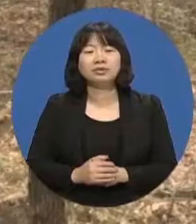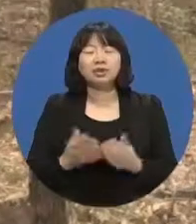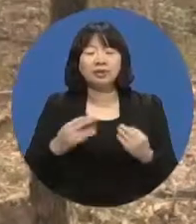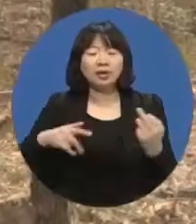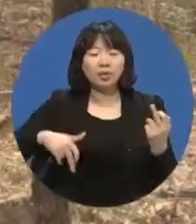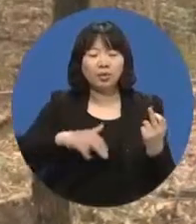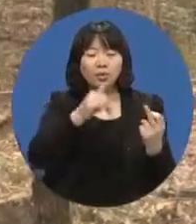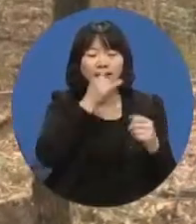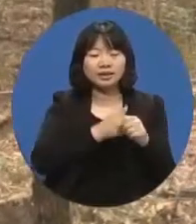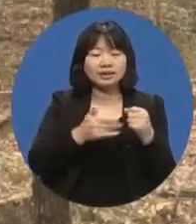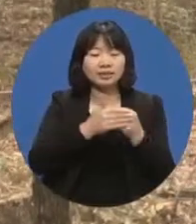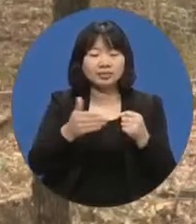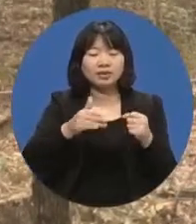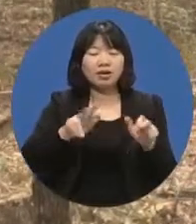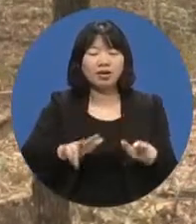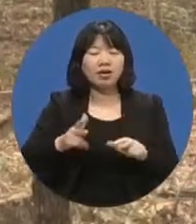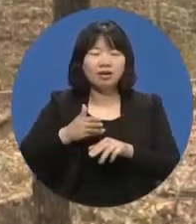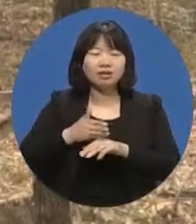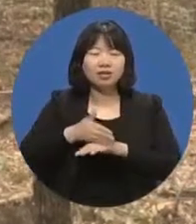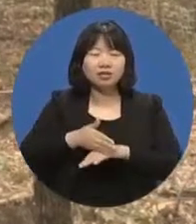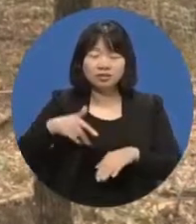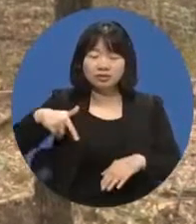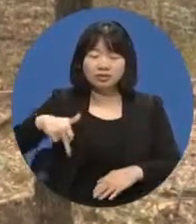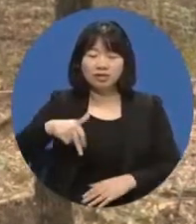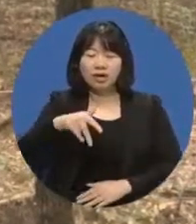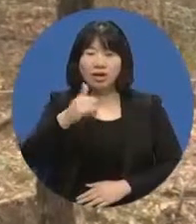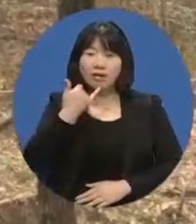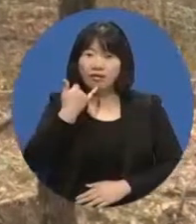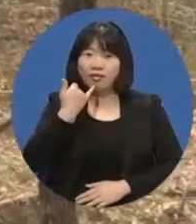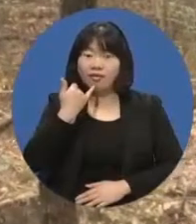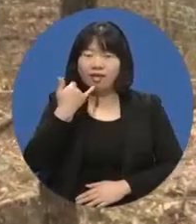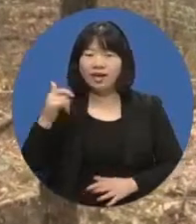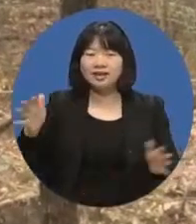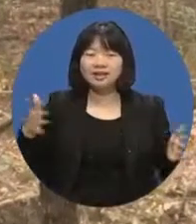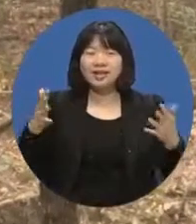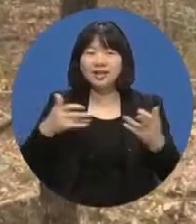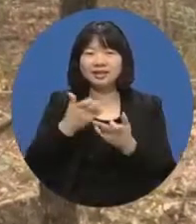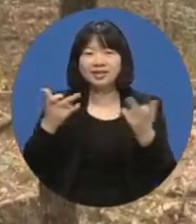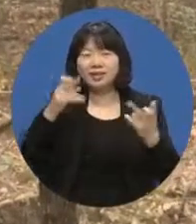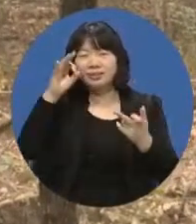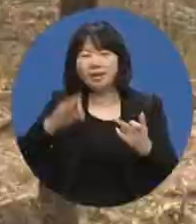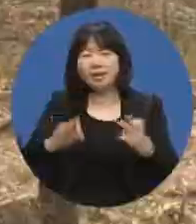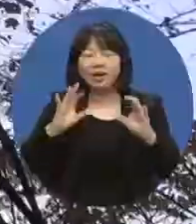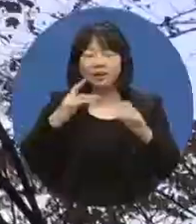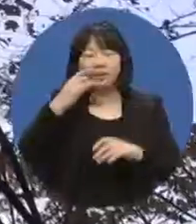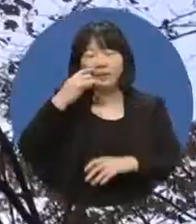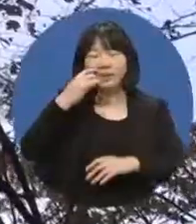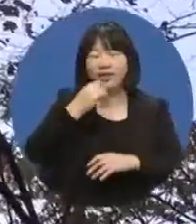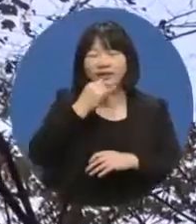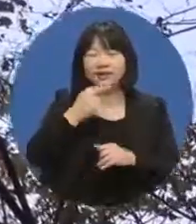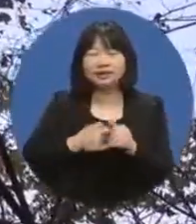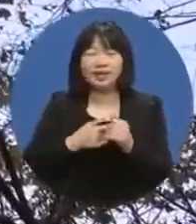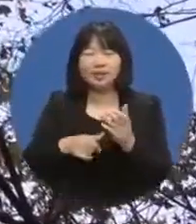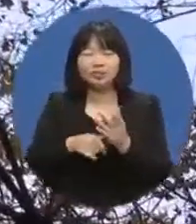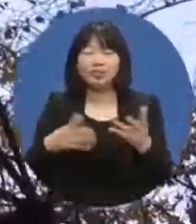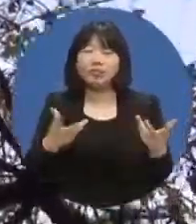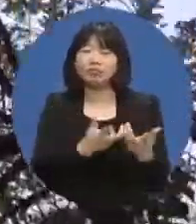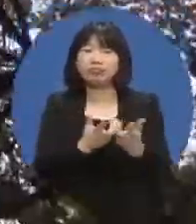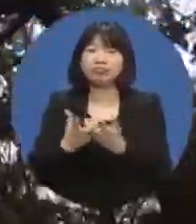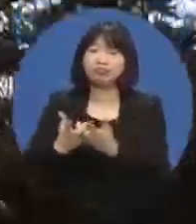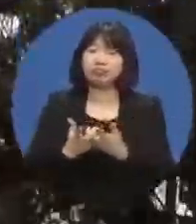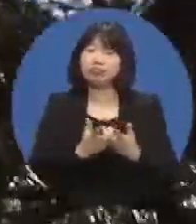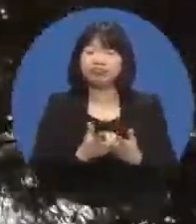많이 올라왔으니 이젠 좀 천천히 가볼까요? 가을 산에는 아이들이 호기심을 가질 만한 자연물들이